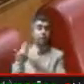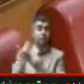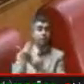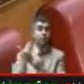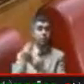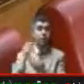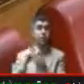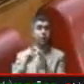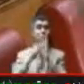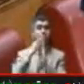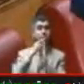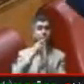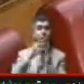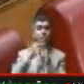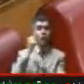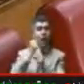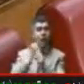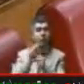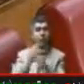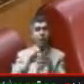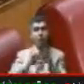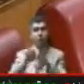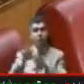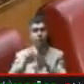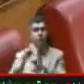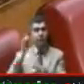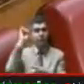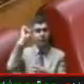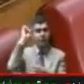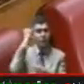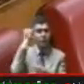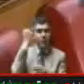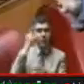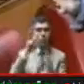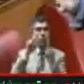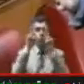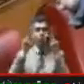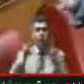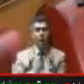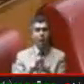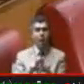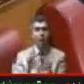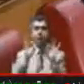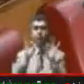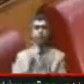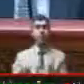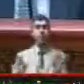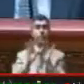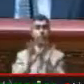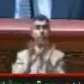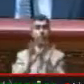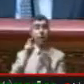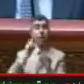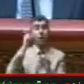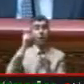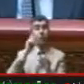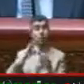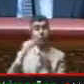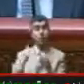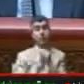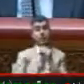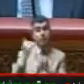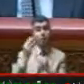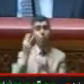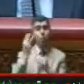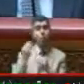وليس على المطلوبية وليس على التكوين. هناك كذلك تفاوت في الأجور، تفاوت في